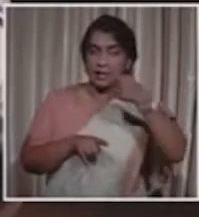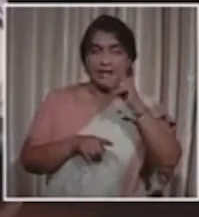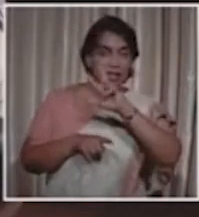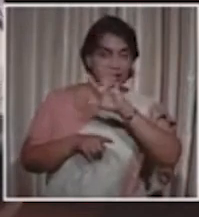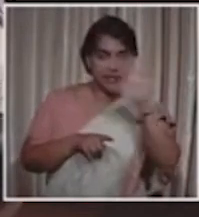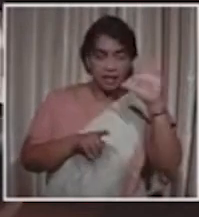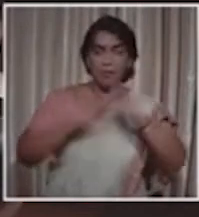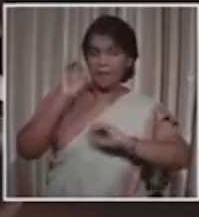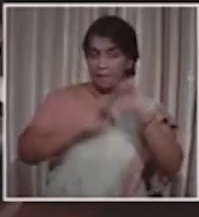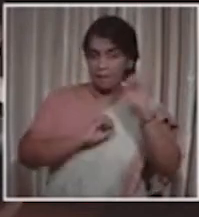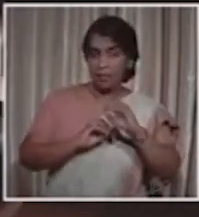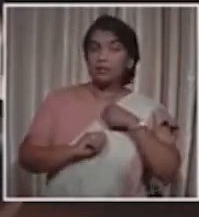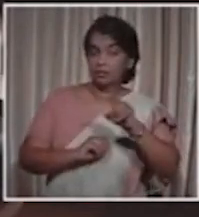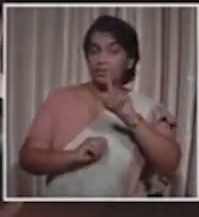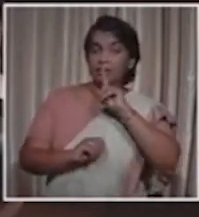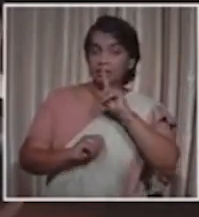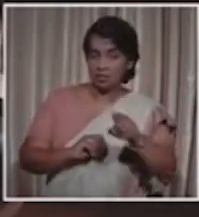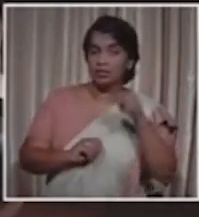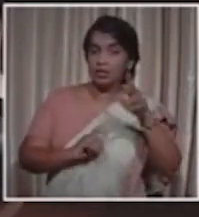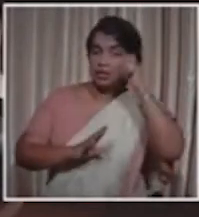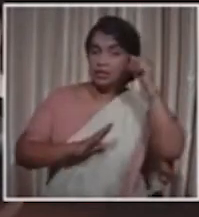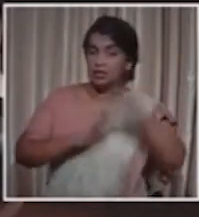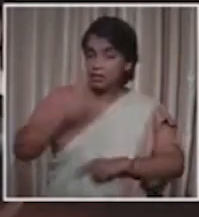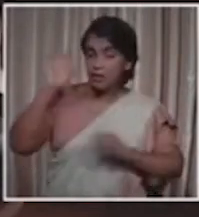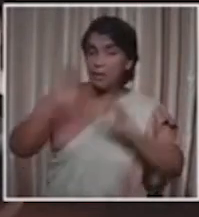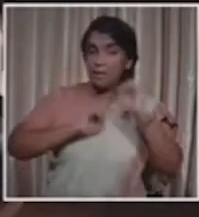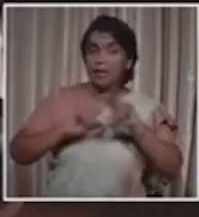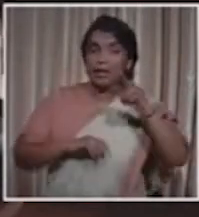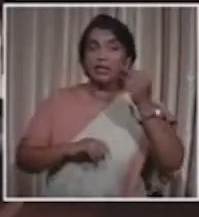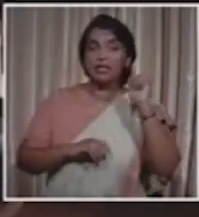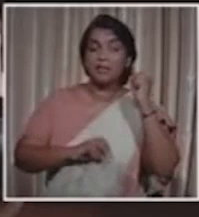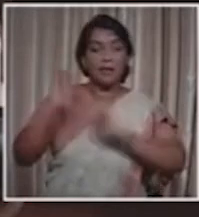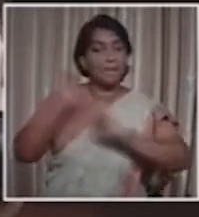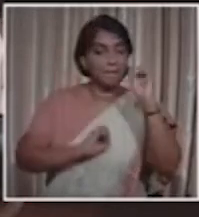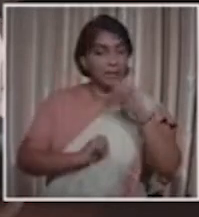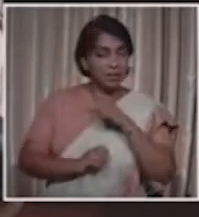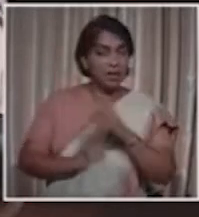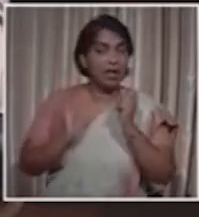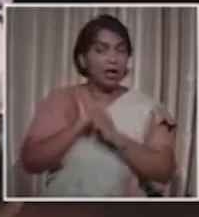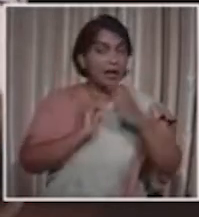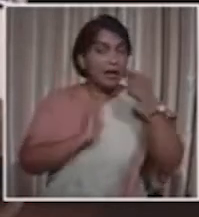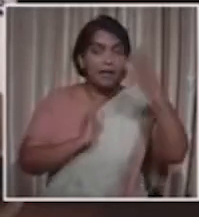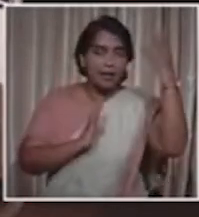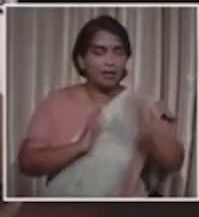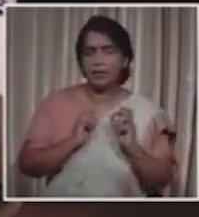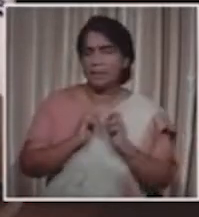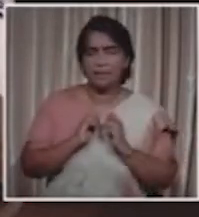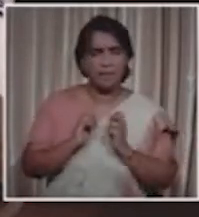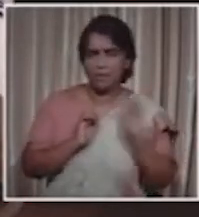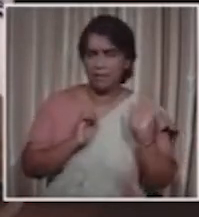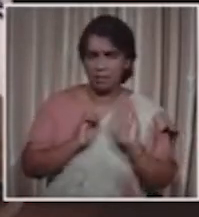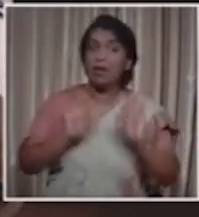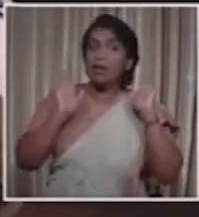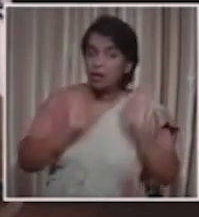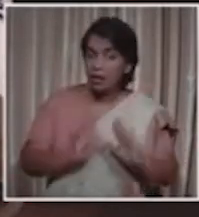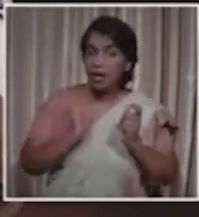119%ක් හැටියට වුණාට මතක් කරන්න කැමතියි ජපානයේ ප්‍රතිශතයේ 250යි ණය ගන්න එකේ කිසි ප්‍රශ්නයක් නැහැ හැබැයි